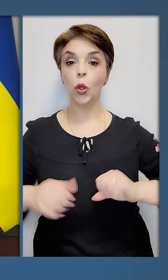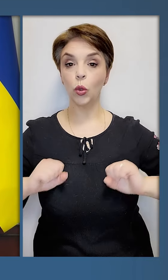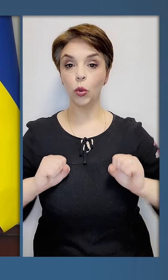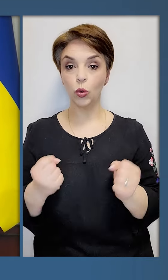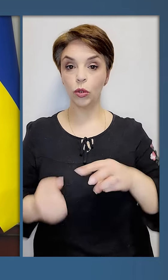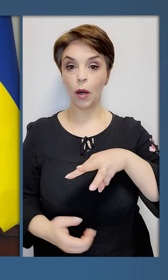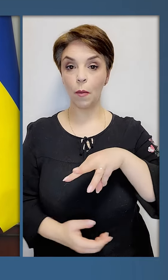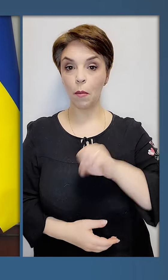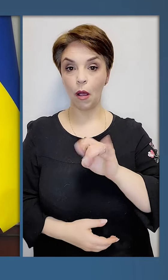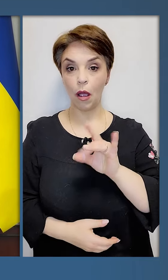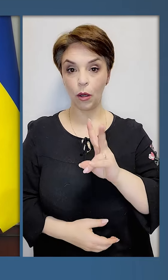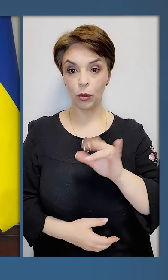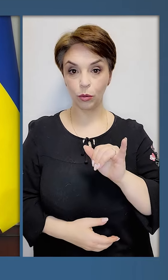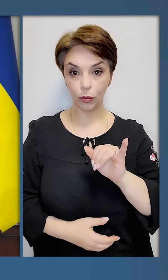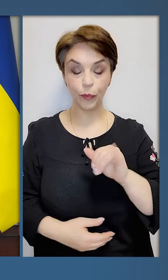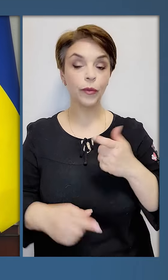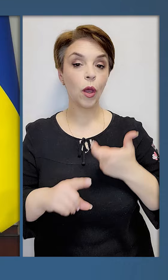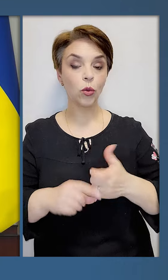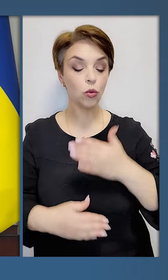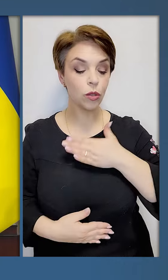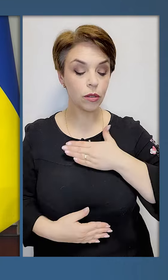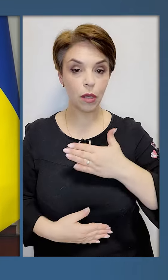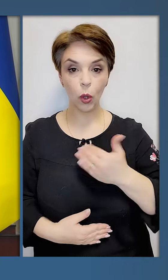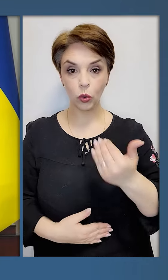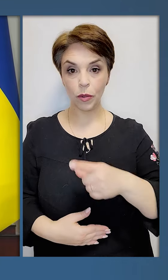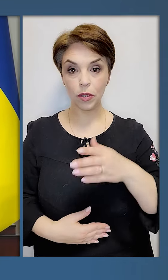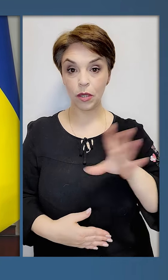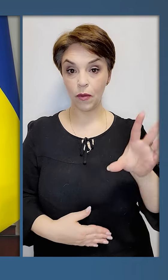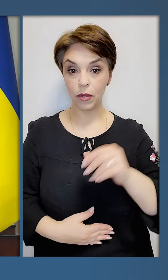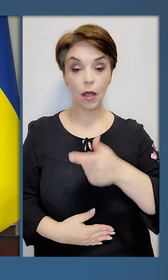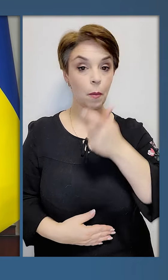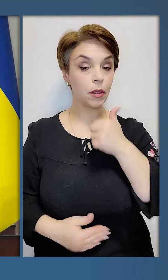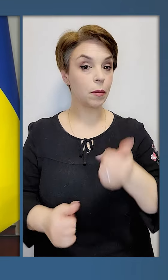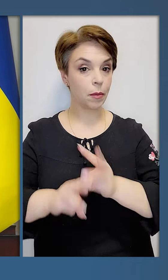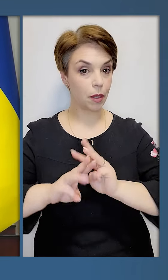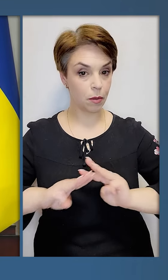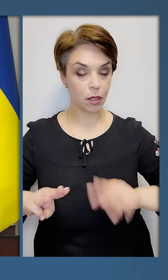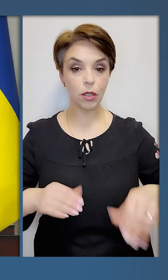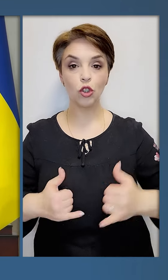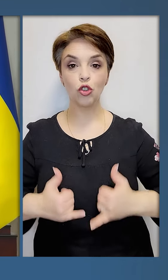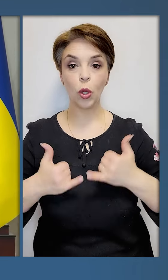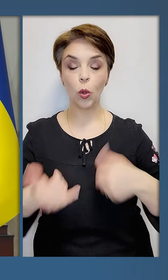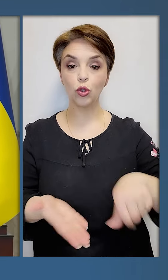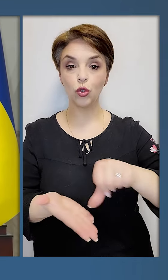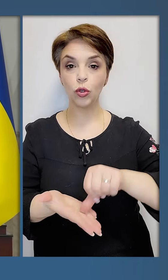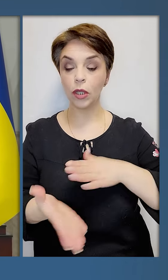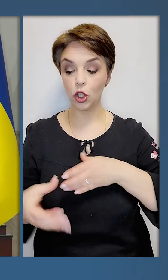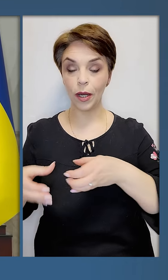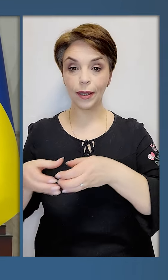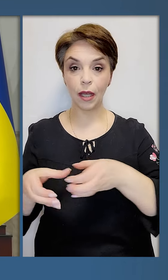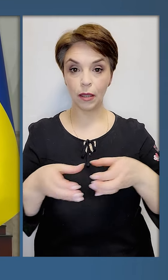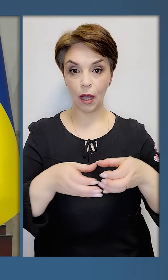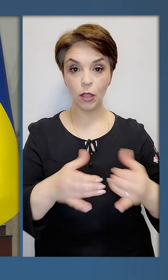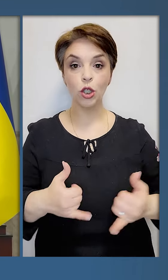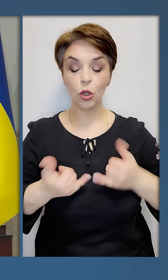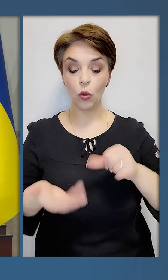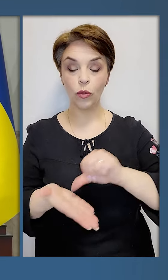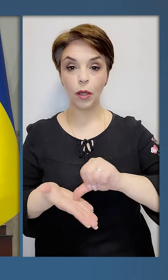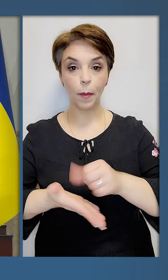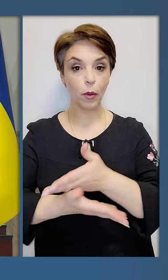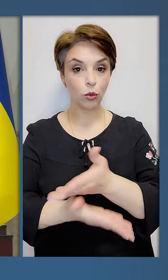дорогий друже Марку. Дякую тобі за все, пане прем'єр-міністре, шановні члени наших делегацій,